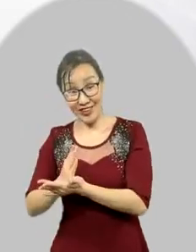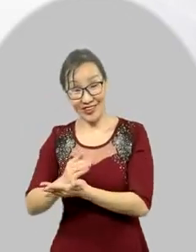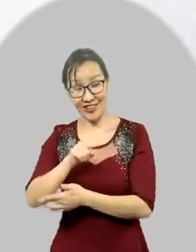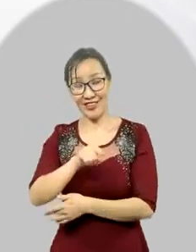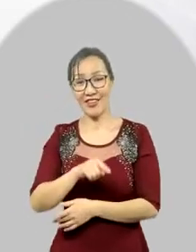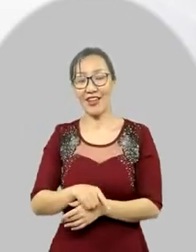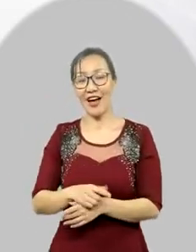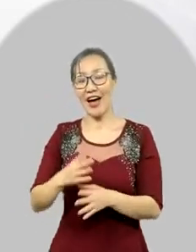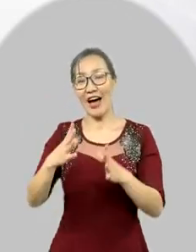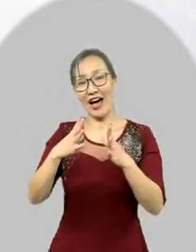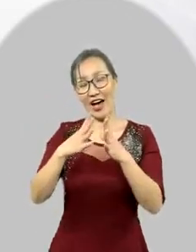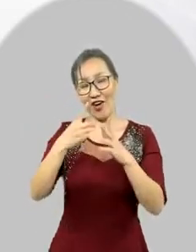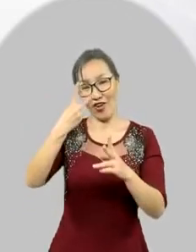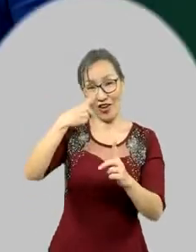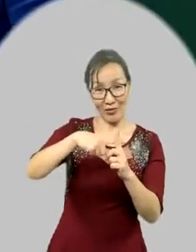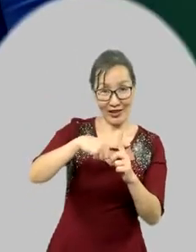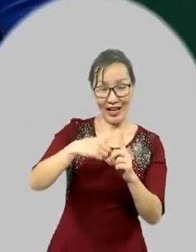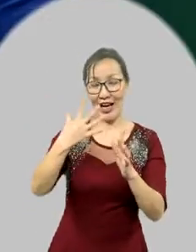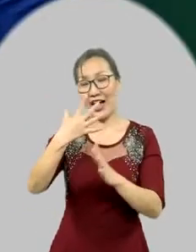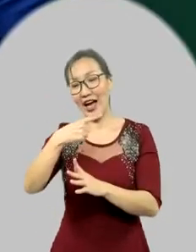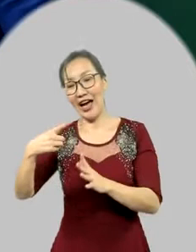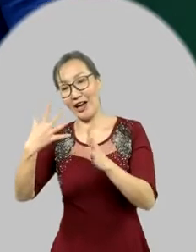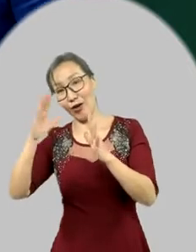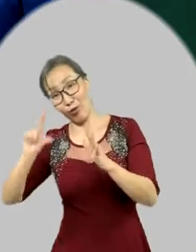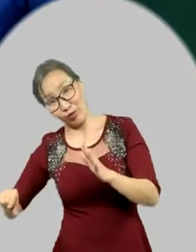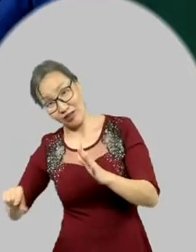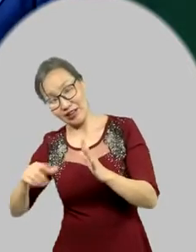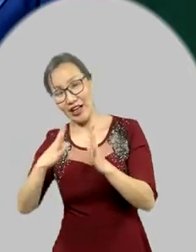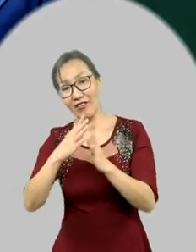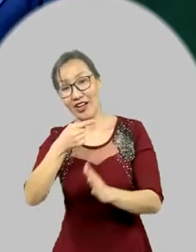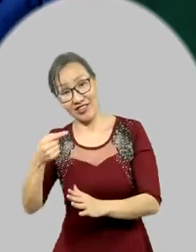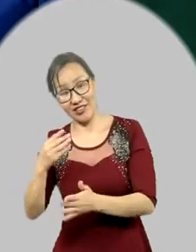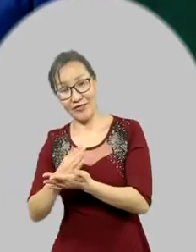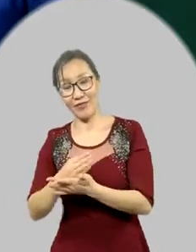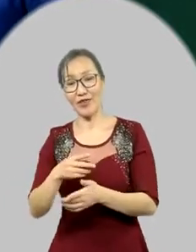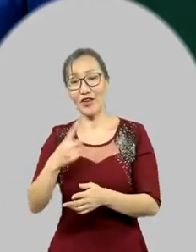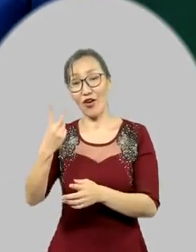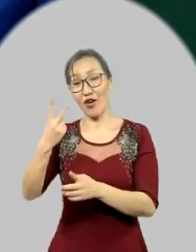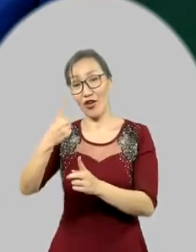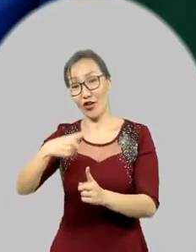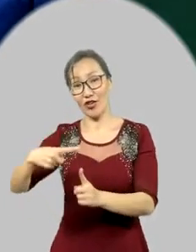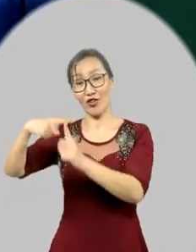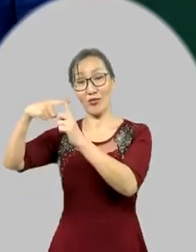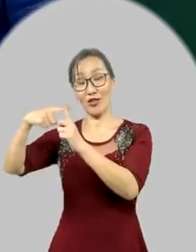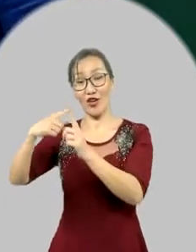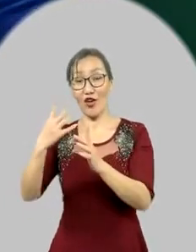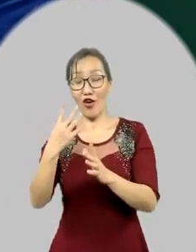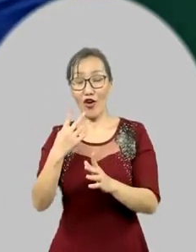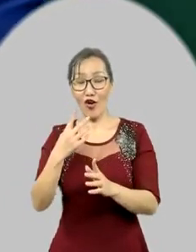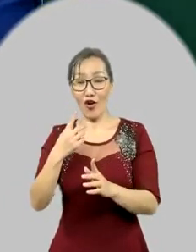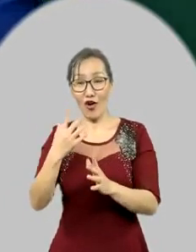нэмэгдлээ, 10-аар буурлаа. Энэ зүй тогтлыг ажиглахад 2-оор нэмэгдэж, 10-аар